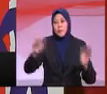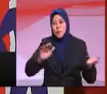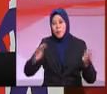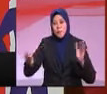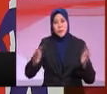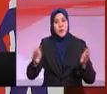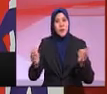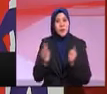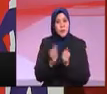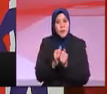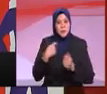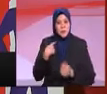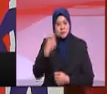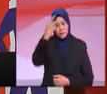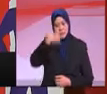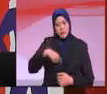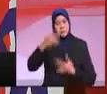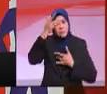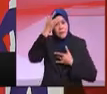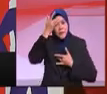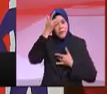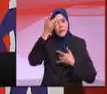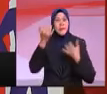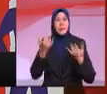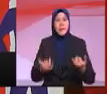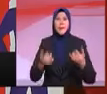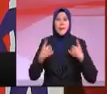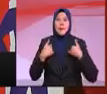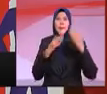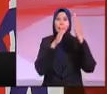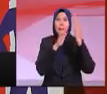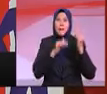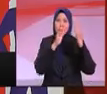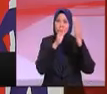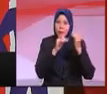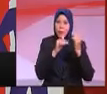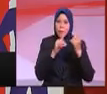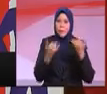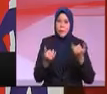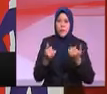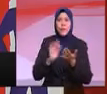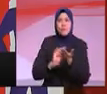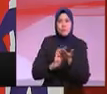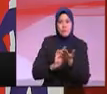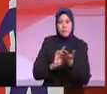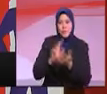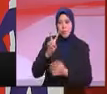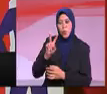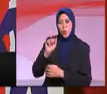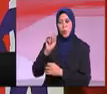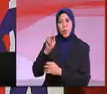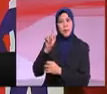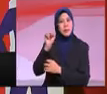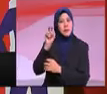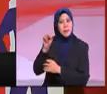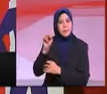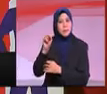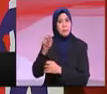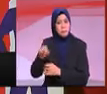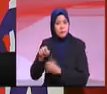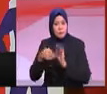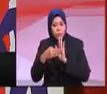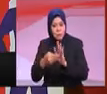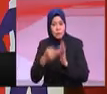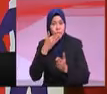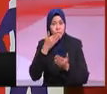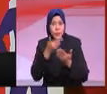kalau kita dijangkiti. Walaupun kita juga ada harapannya adalah pada vaksin. Kalau vaksin itu terbukti berkesan